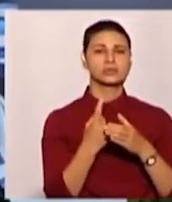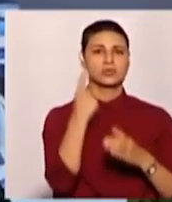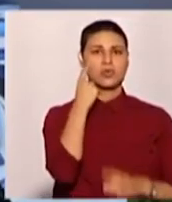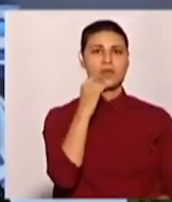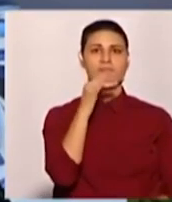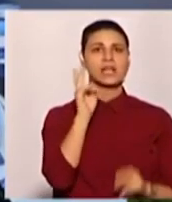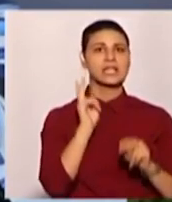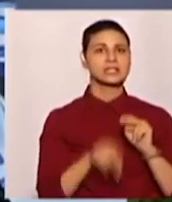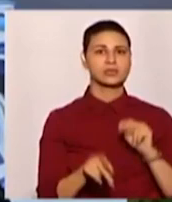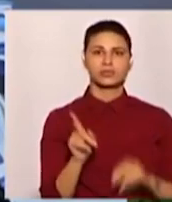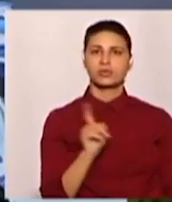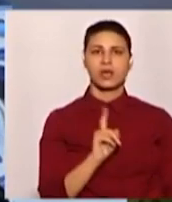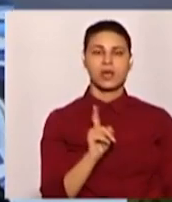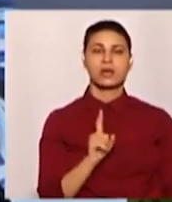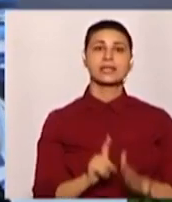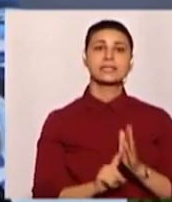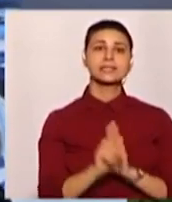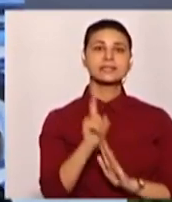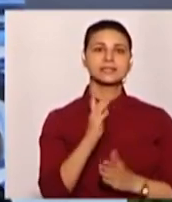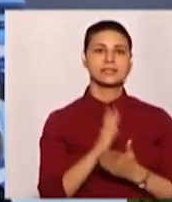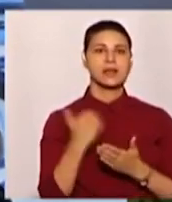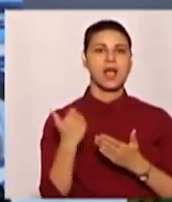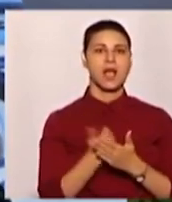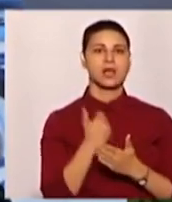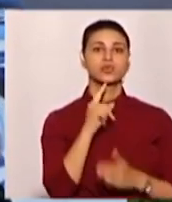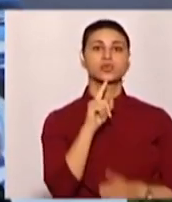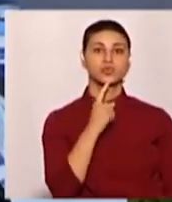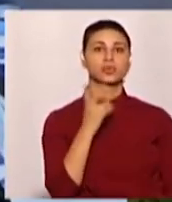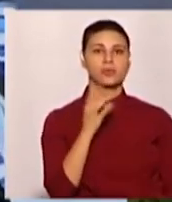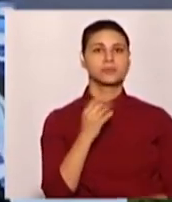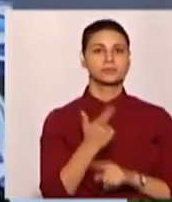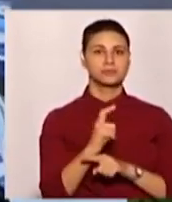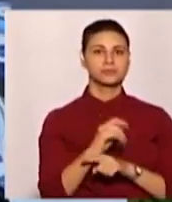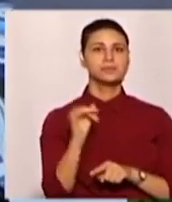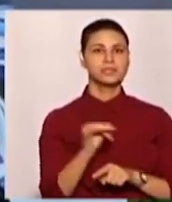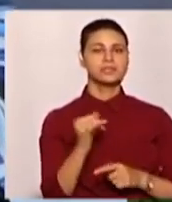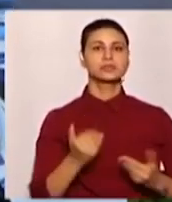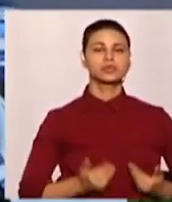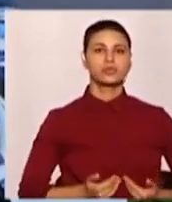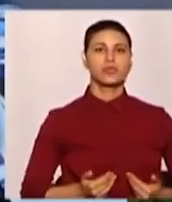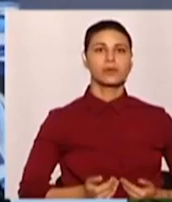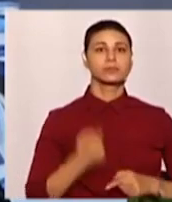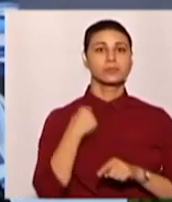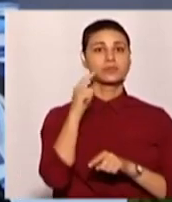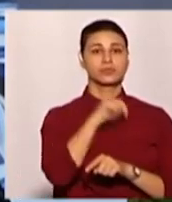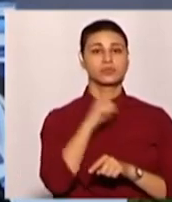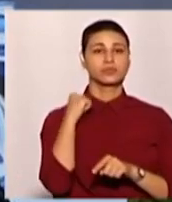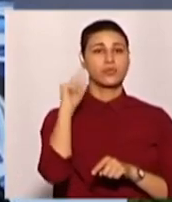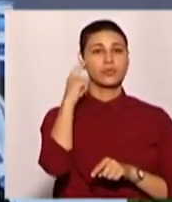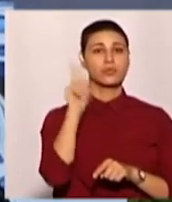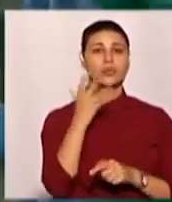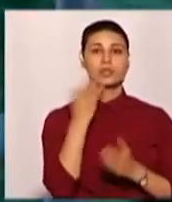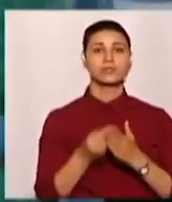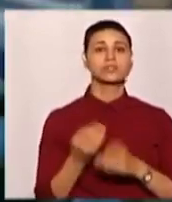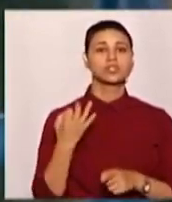რომ აუტიზმი არის დასაწყისი ახლის რთული, მაგრამ ძალიან საინტერესო ცხოვრების, რომელსაც თვლი, რომ